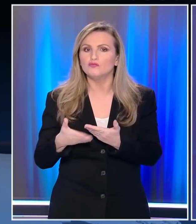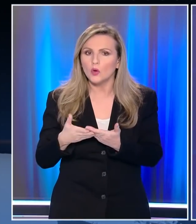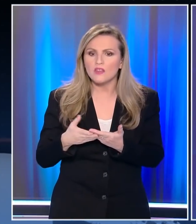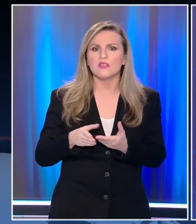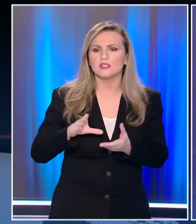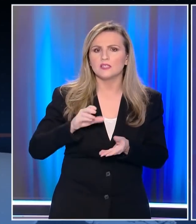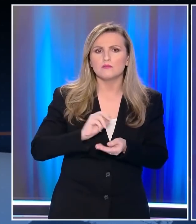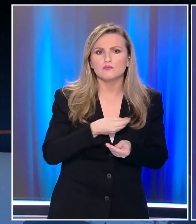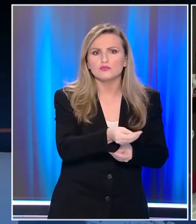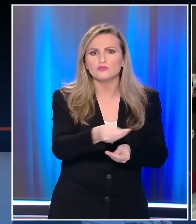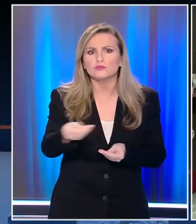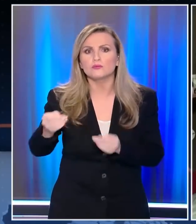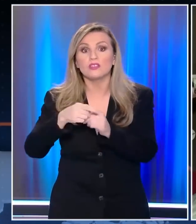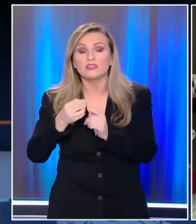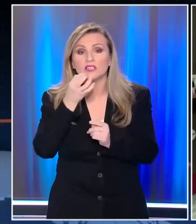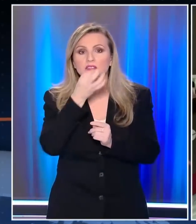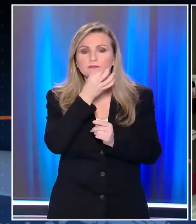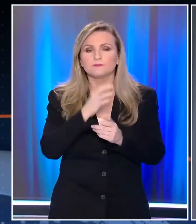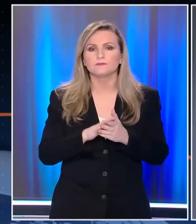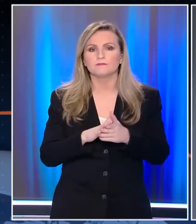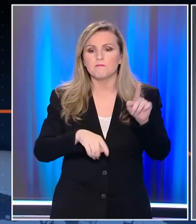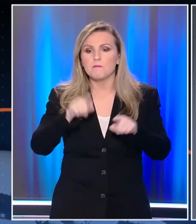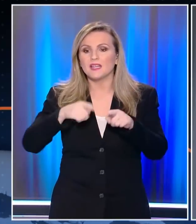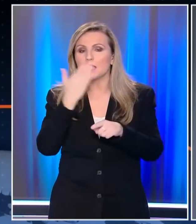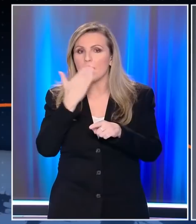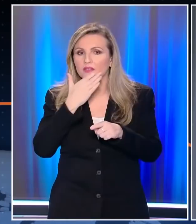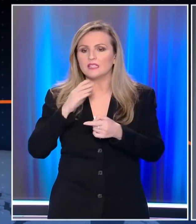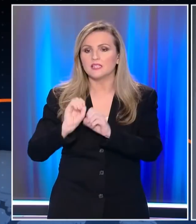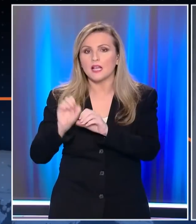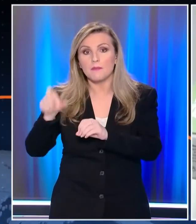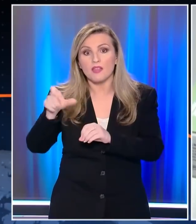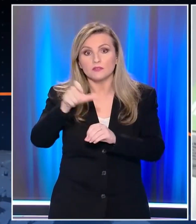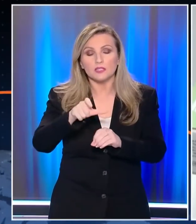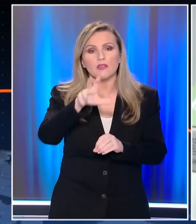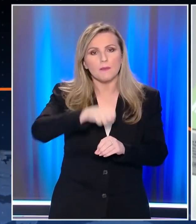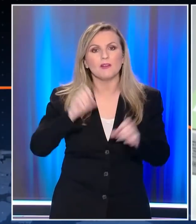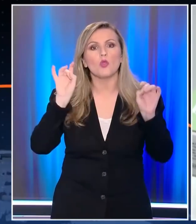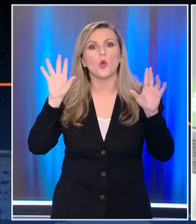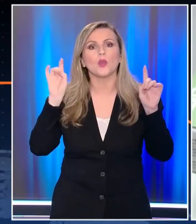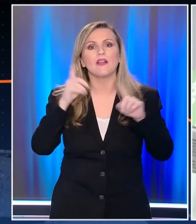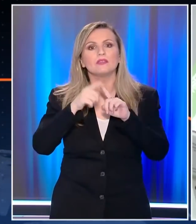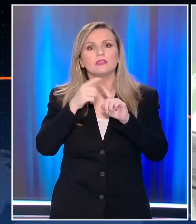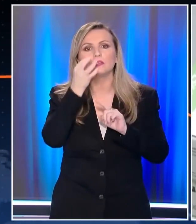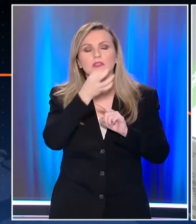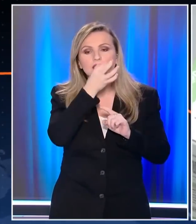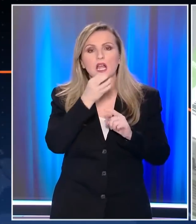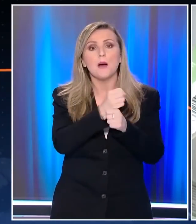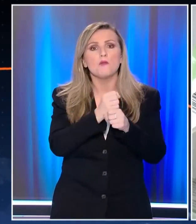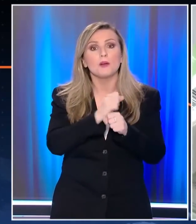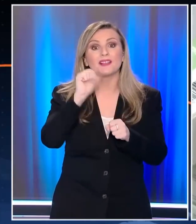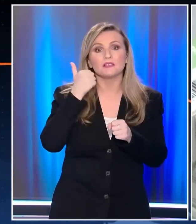και οι Δήμοι. Οι προσπάθειες ορισμένων μαθητών και εκπαιδευτικών να παραλάβουν δωρεάν τα self-tests που δικαιούνται από τα